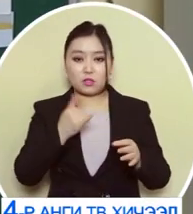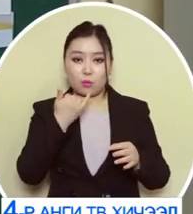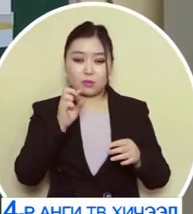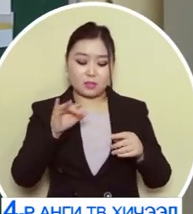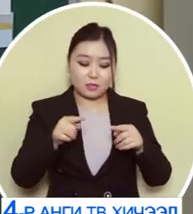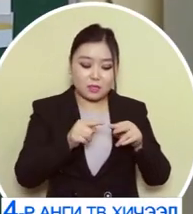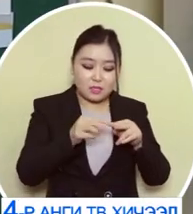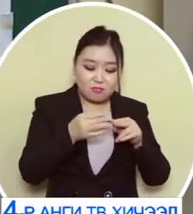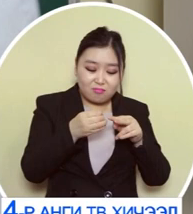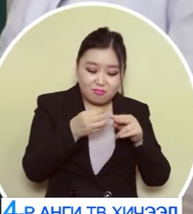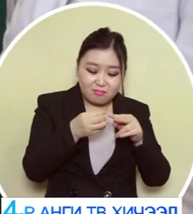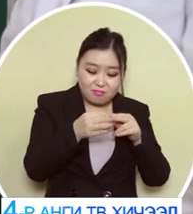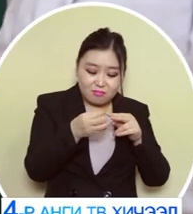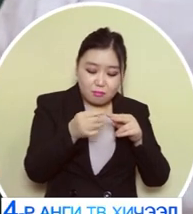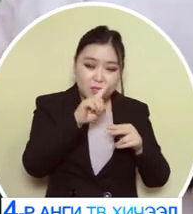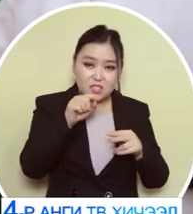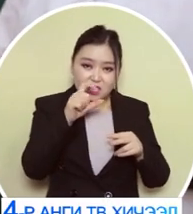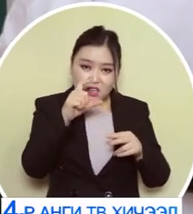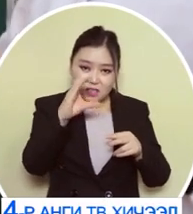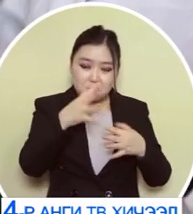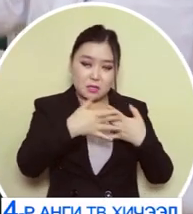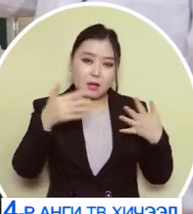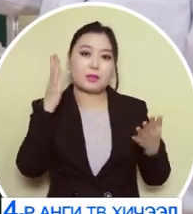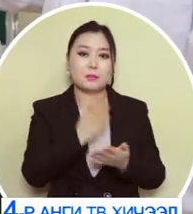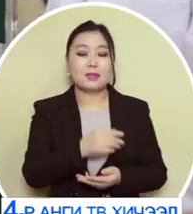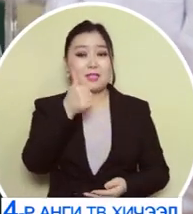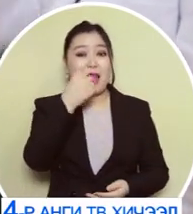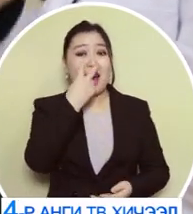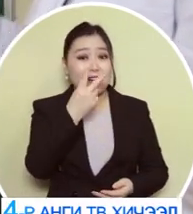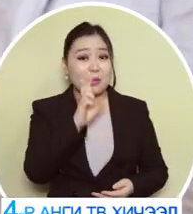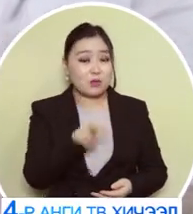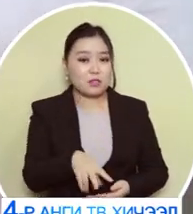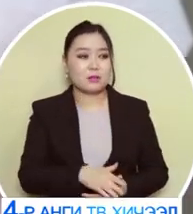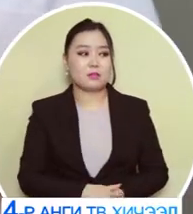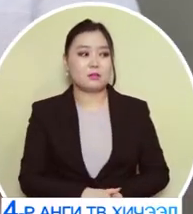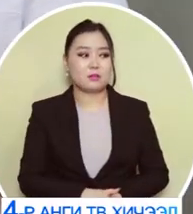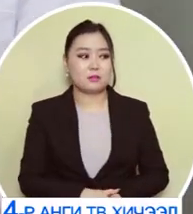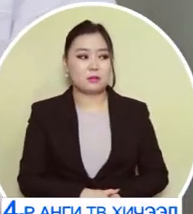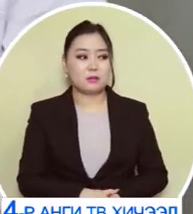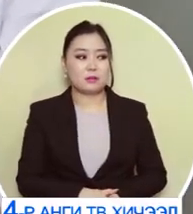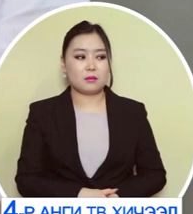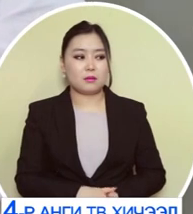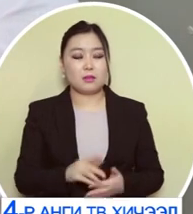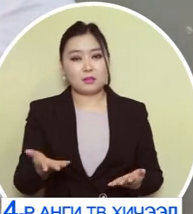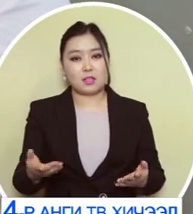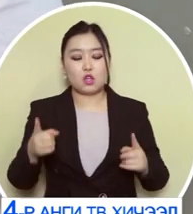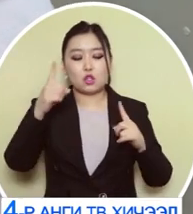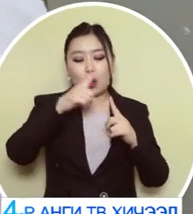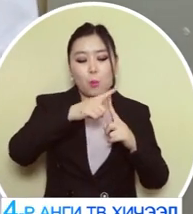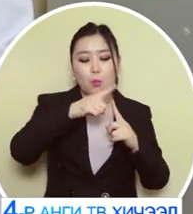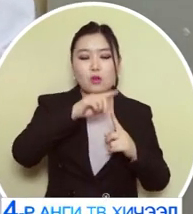Өткізгіш сымның ұшы мыс болғандықтан жанды. Налардан темір,